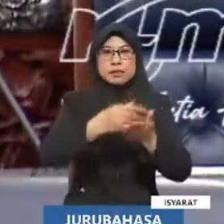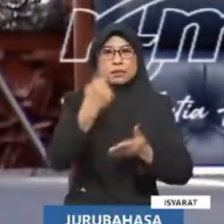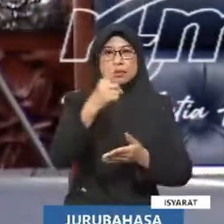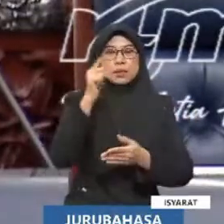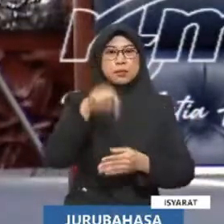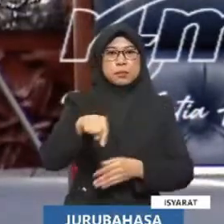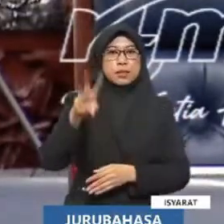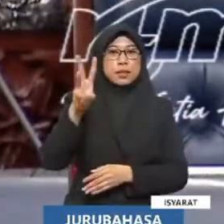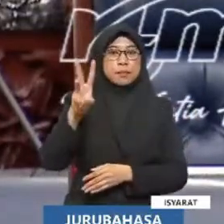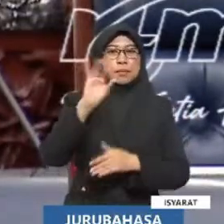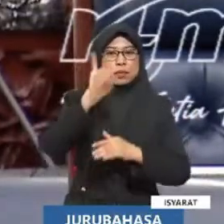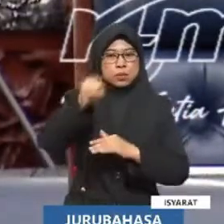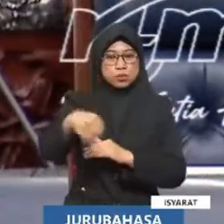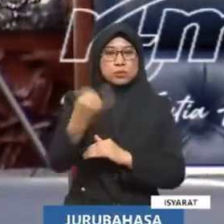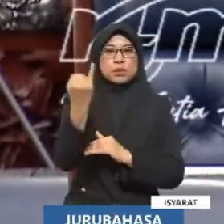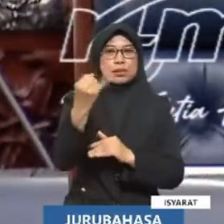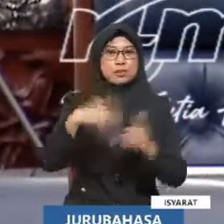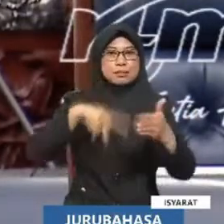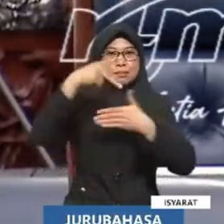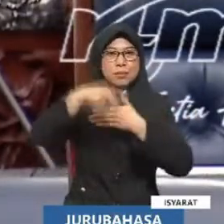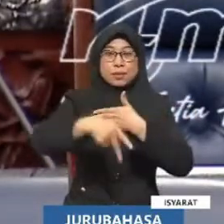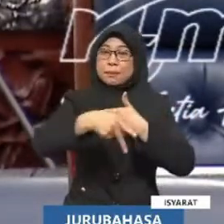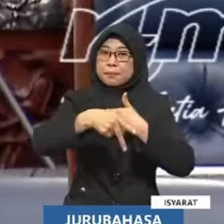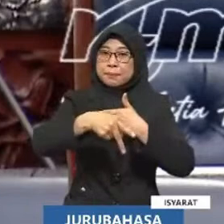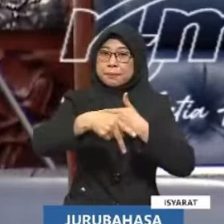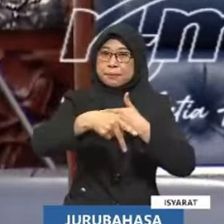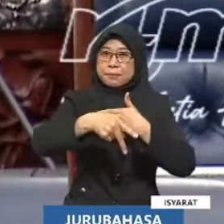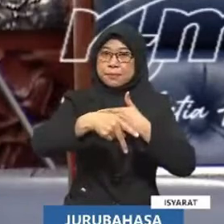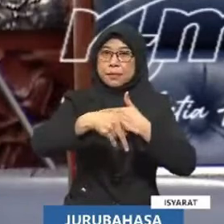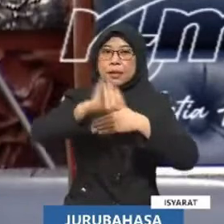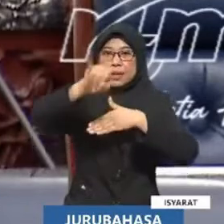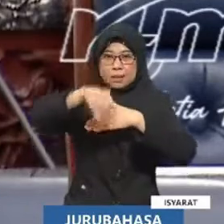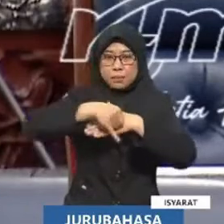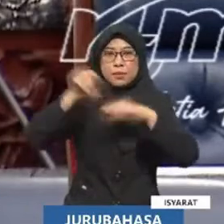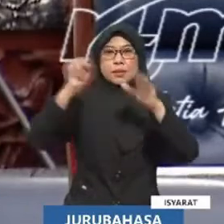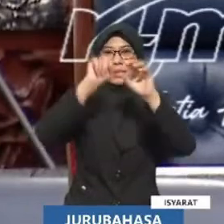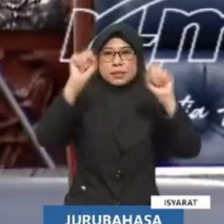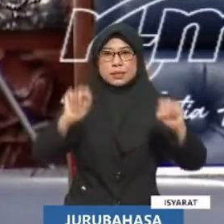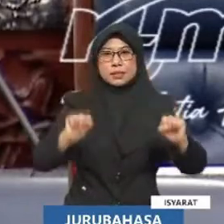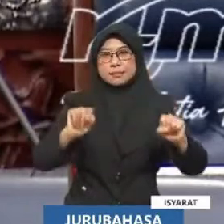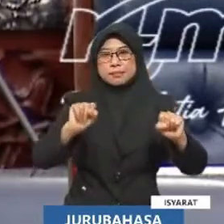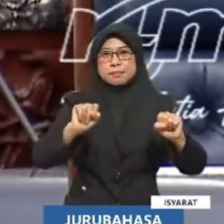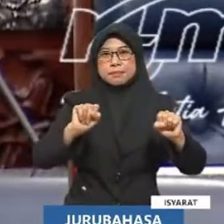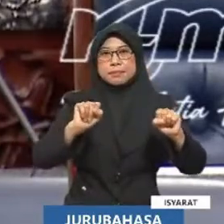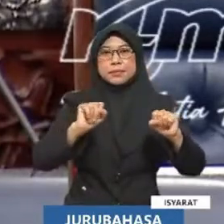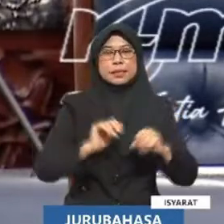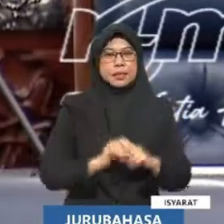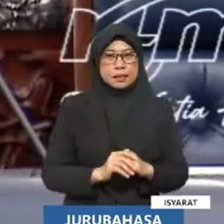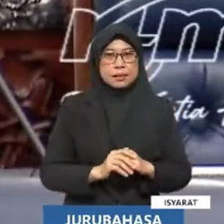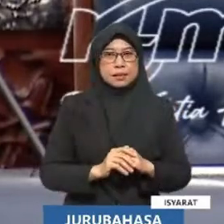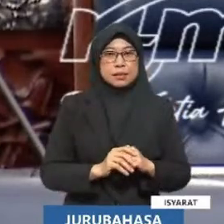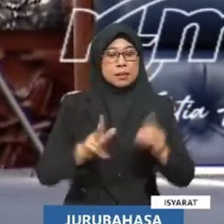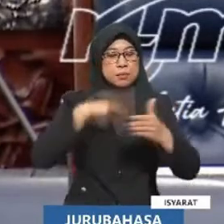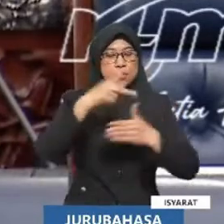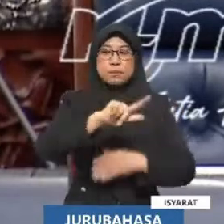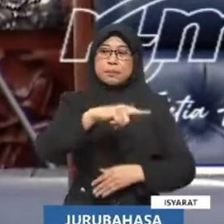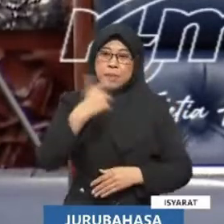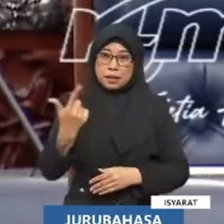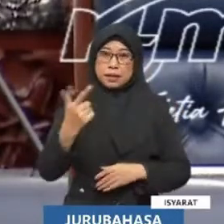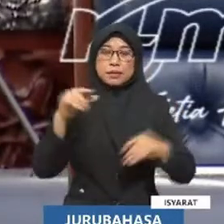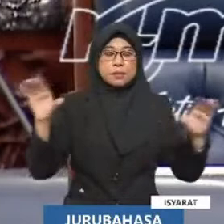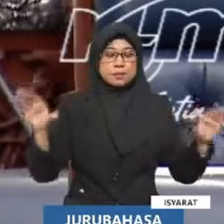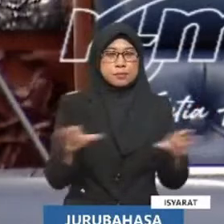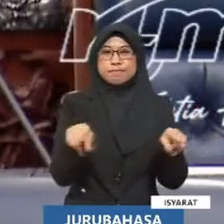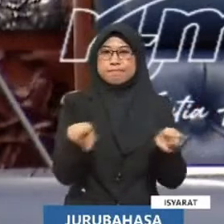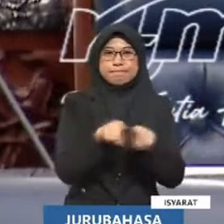sebelas puluh enam juta untuk program ini program input sistem 10 game Subway game lain juga